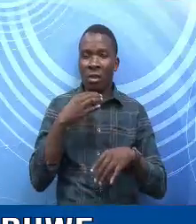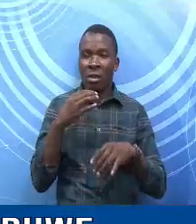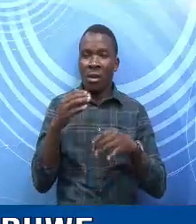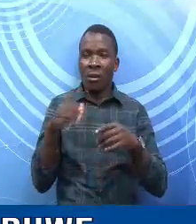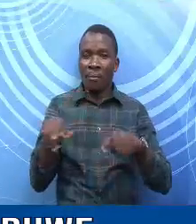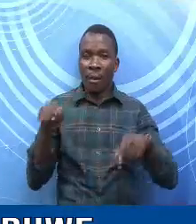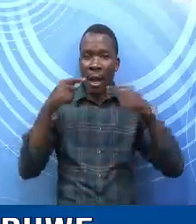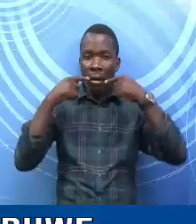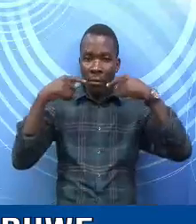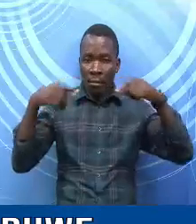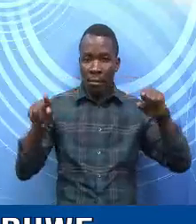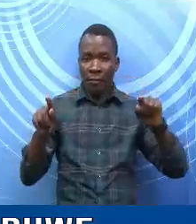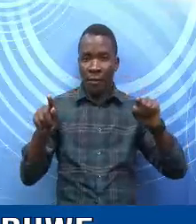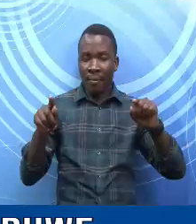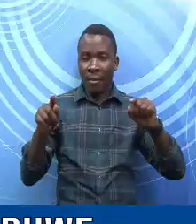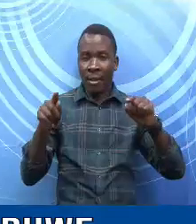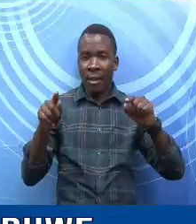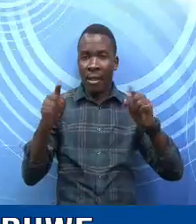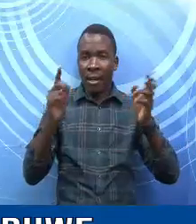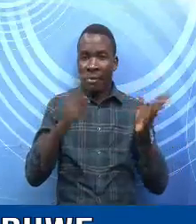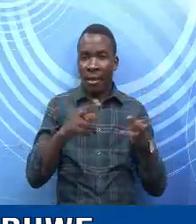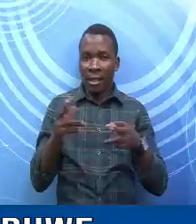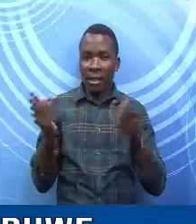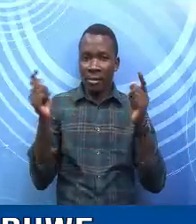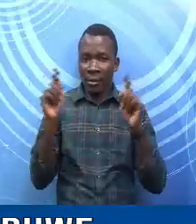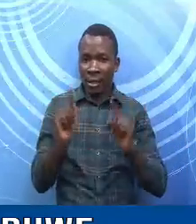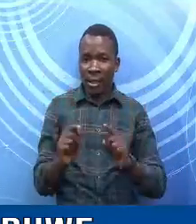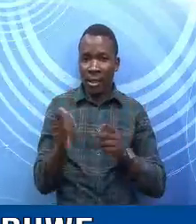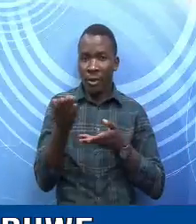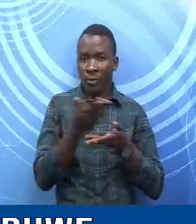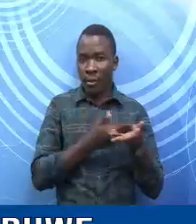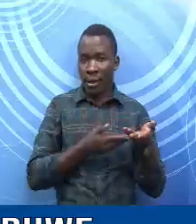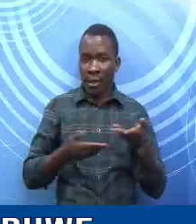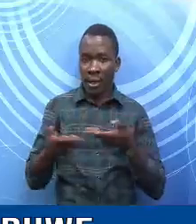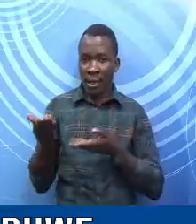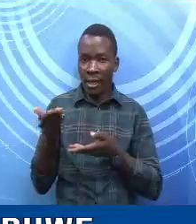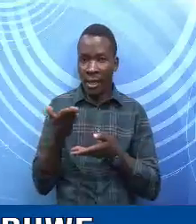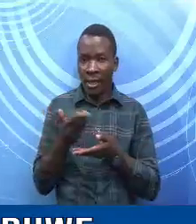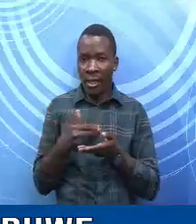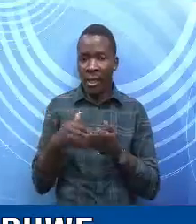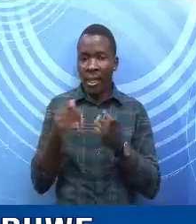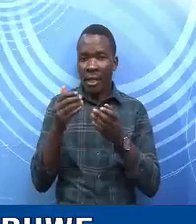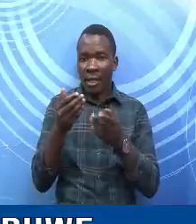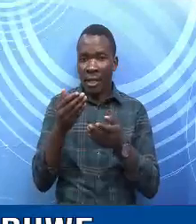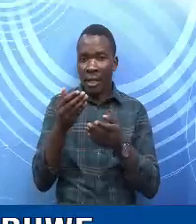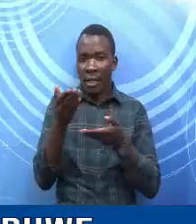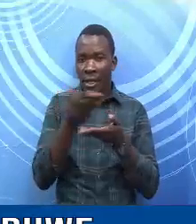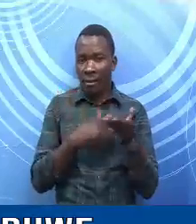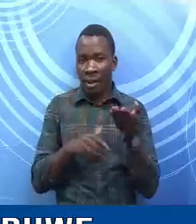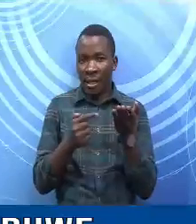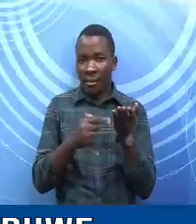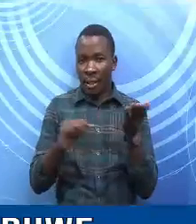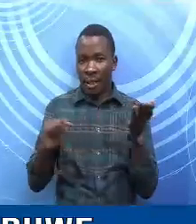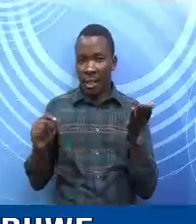bararitumenyesha, abaza basanzwe banaza tukagirana ibiganiro, byaba ari ibiti tekinike, byaba ari ibibazo nk'ibyo